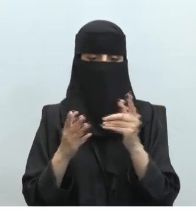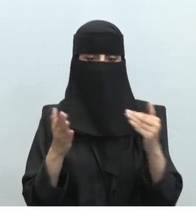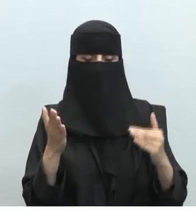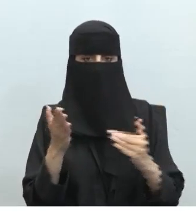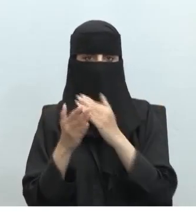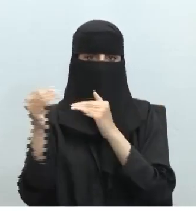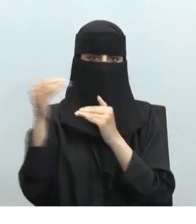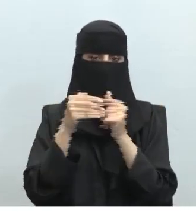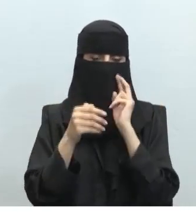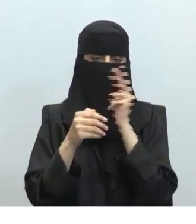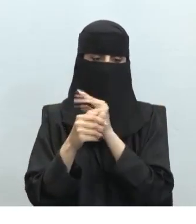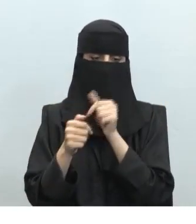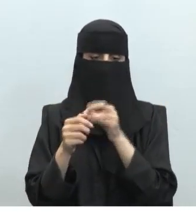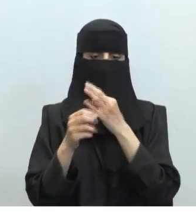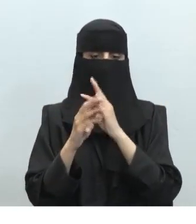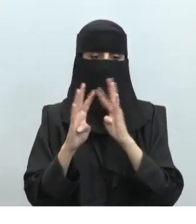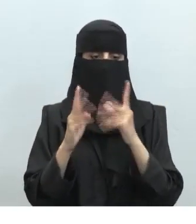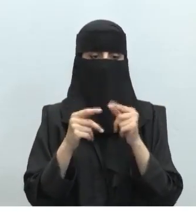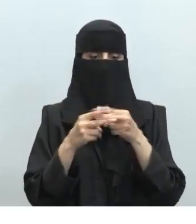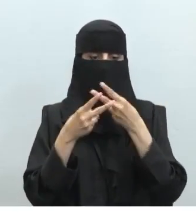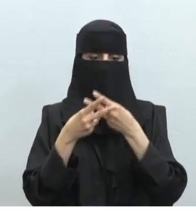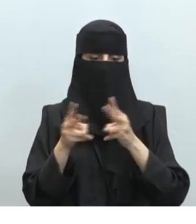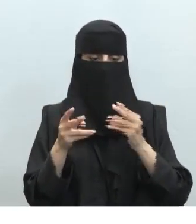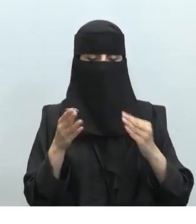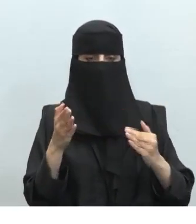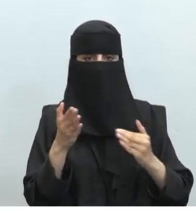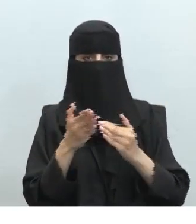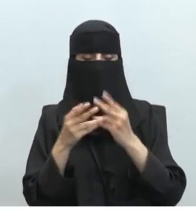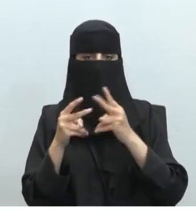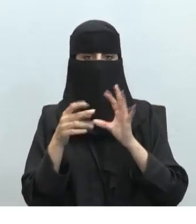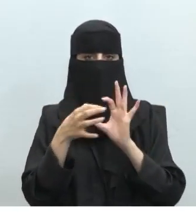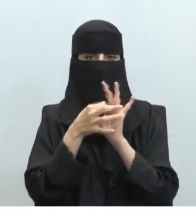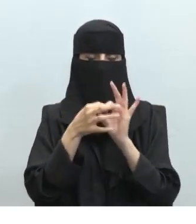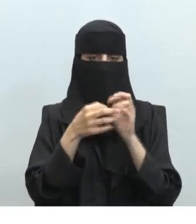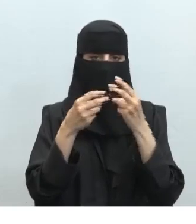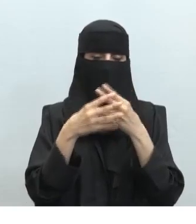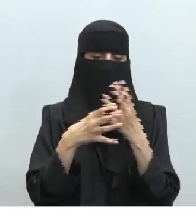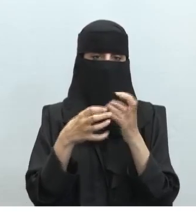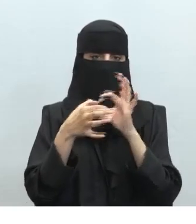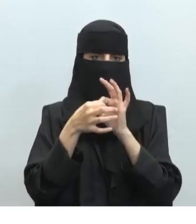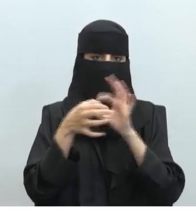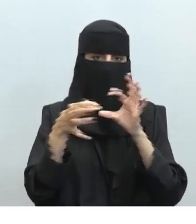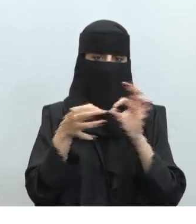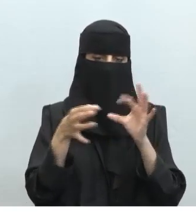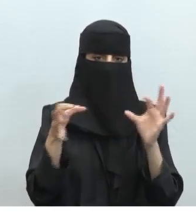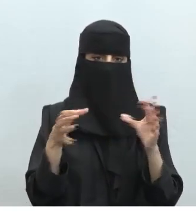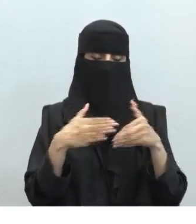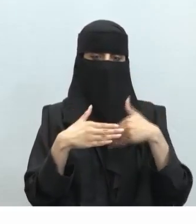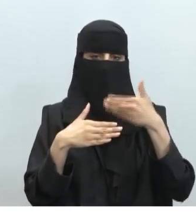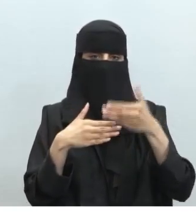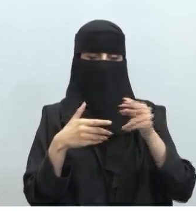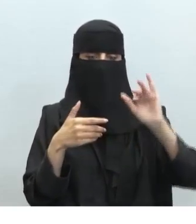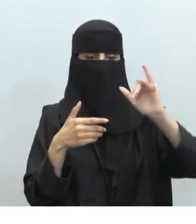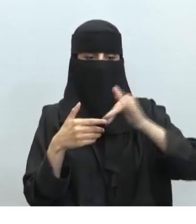انزيم الالتواء او فك الالتواء هيلكيز هذا الانزيم قام بفك السلسلتين عن بعضهم البعض ثم ياتي الدور